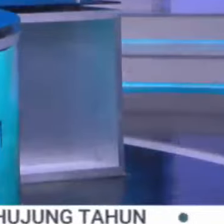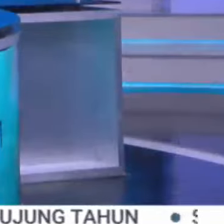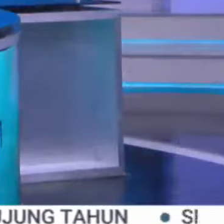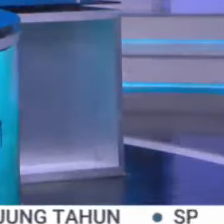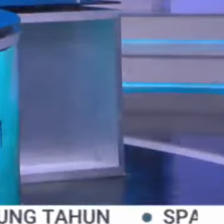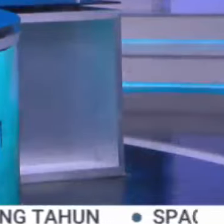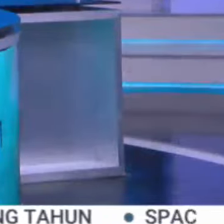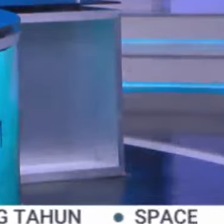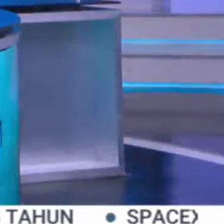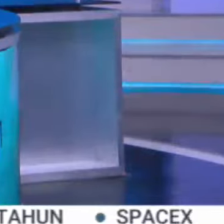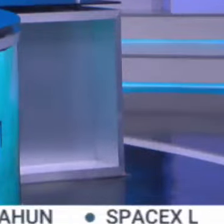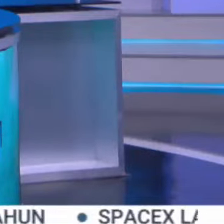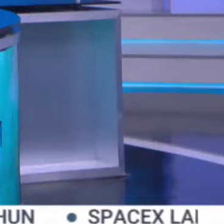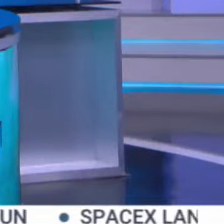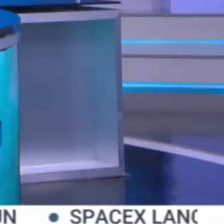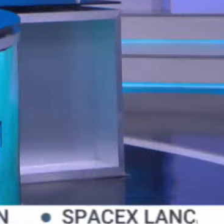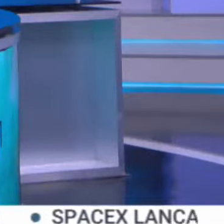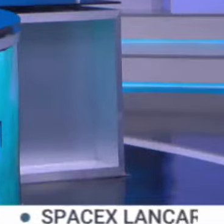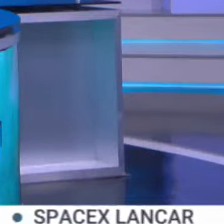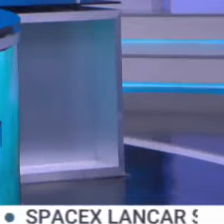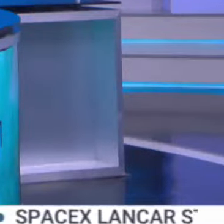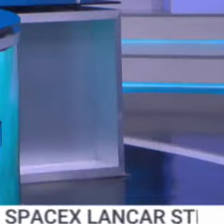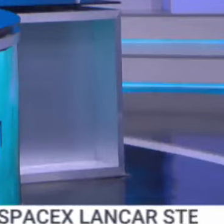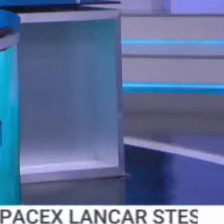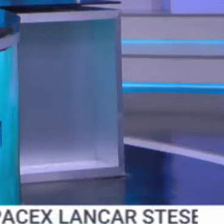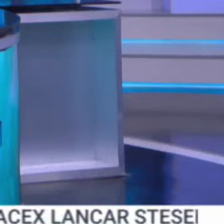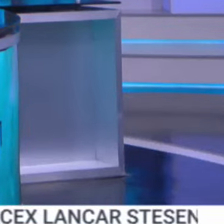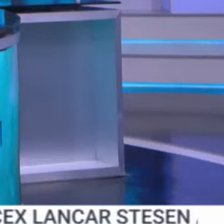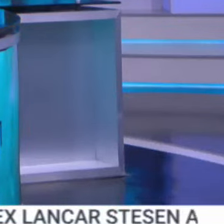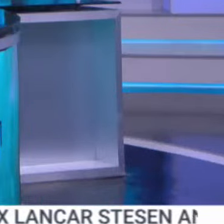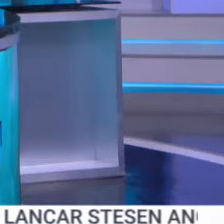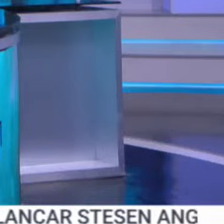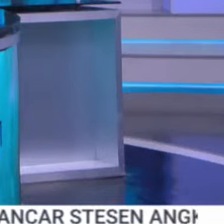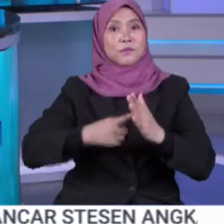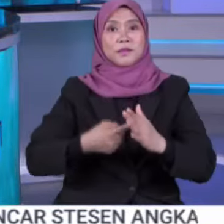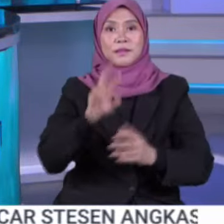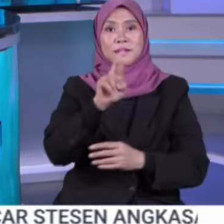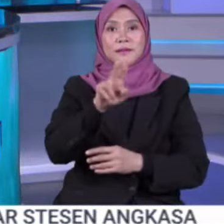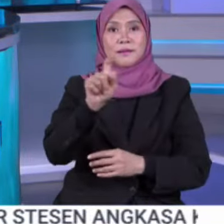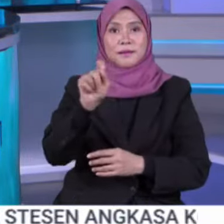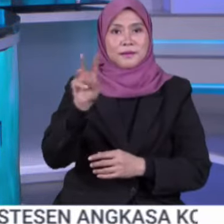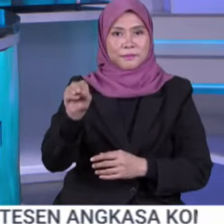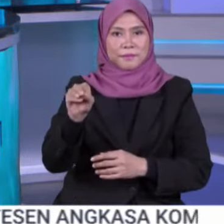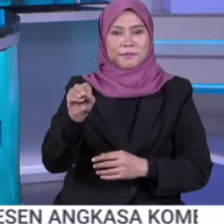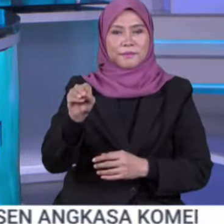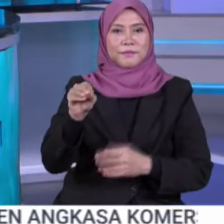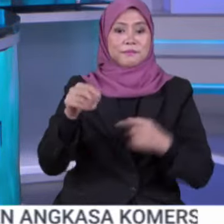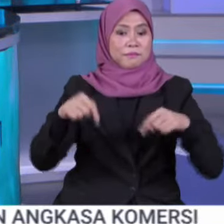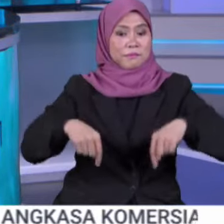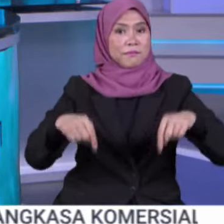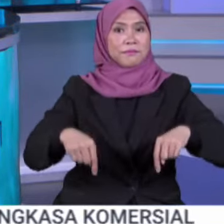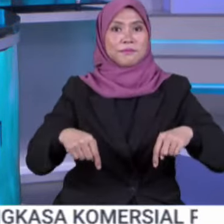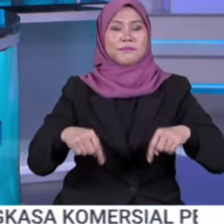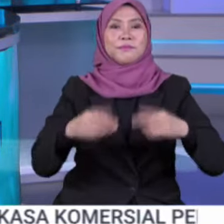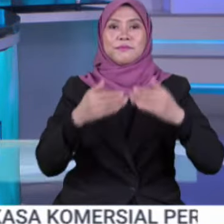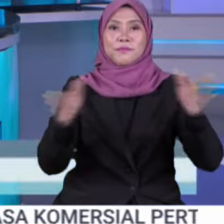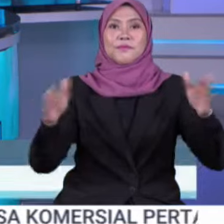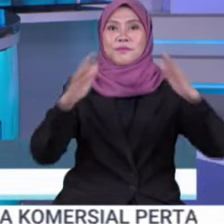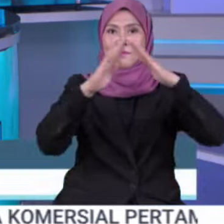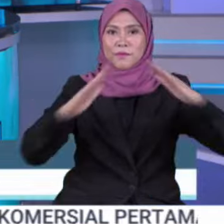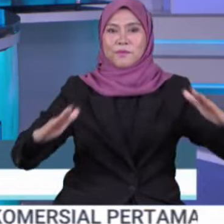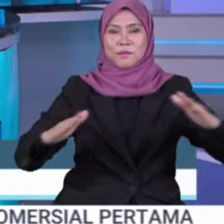Baik, Majlis Rumah Terbuka Kementerian Komunikasi dan Digital KKD berlangsung di RTM Angkasa Puri Kota Media hari ini. Kemeriahan terasa